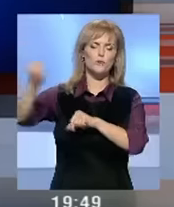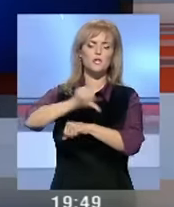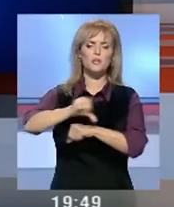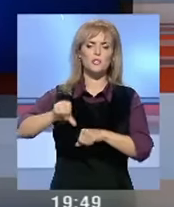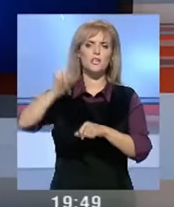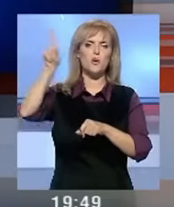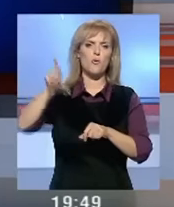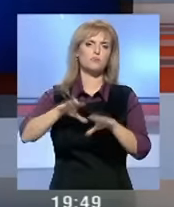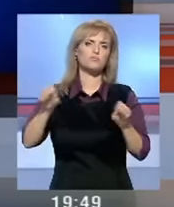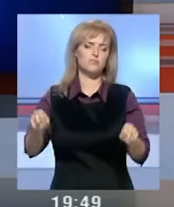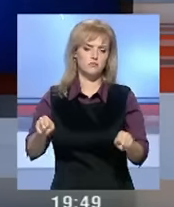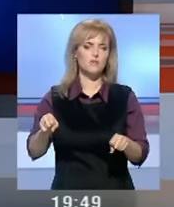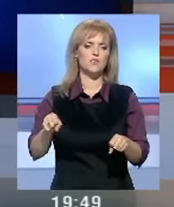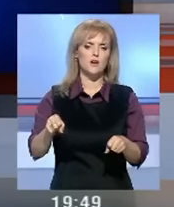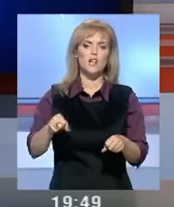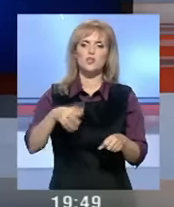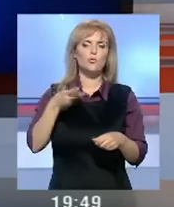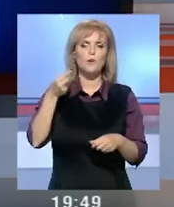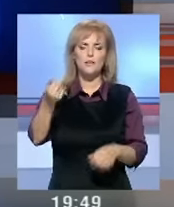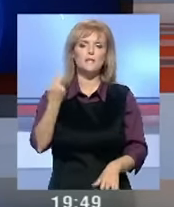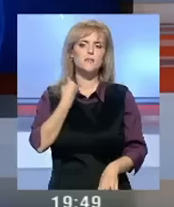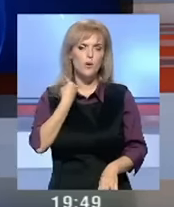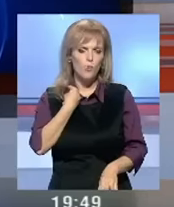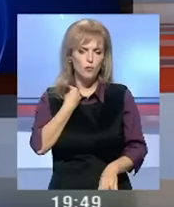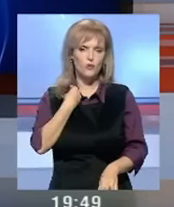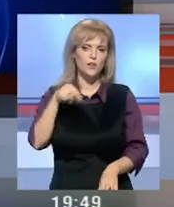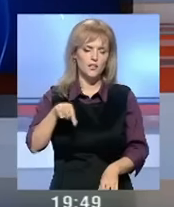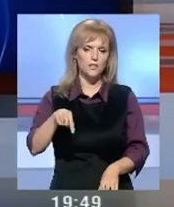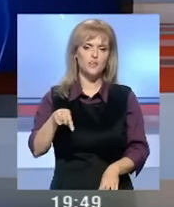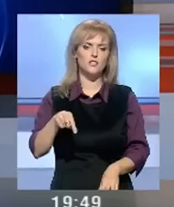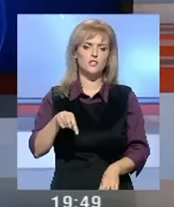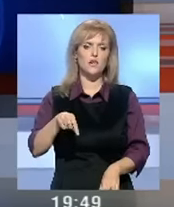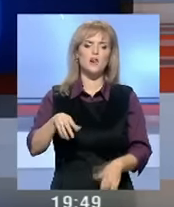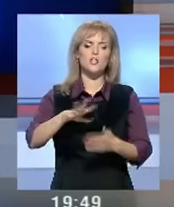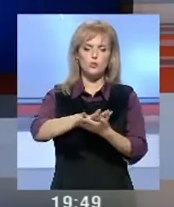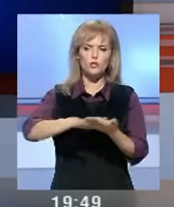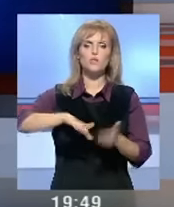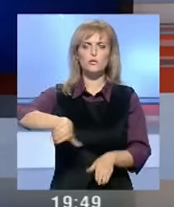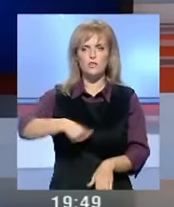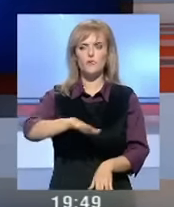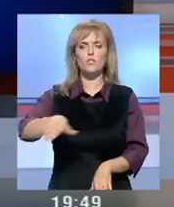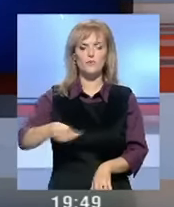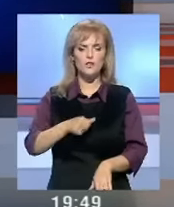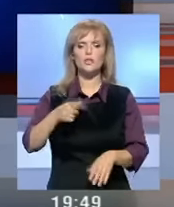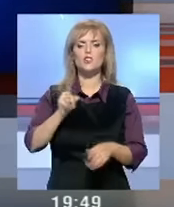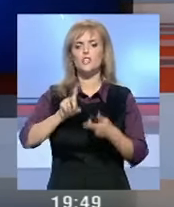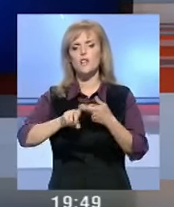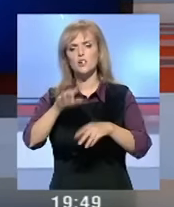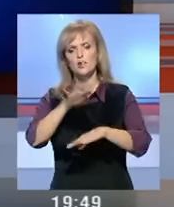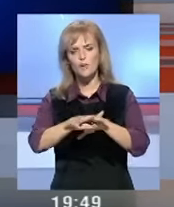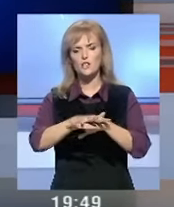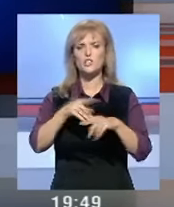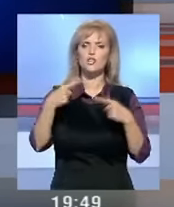să se eschiveze de la plata impozitelor și comițând aceste furturi atât în sistemul bancar cât și în alte sectoare